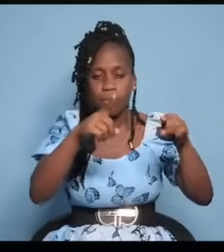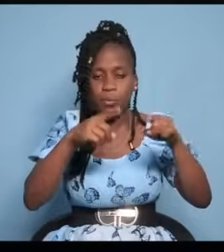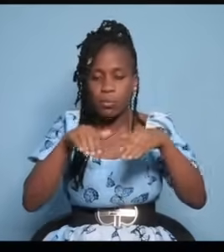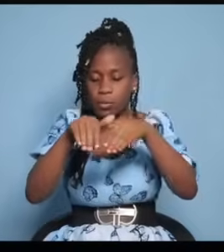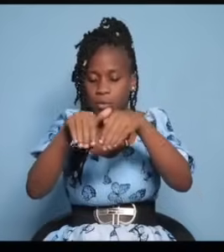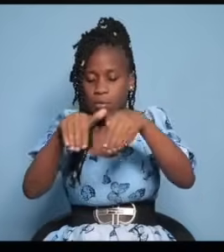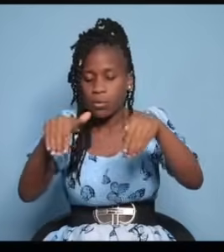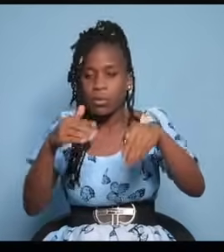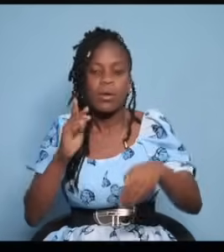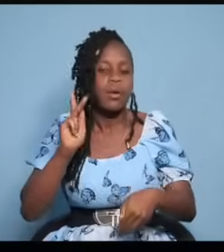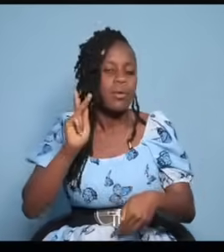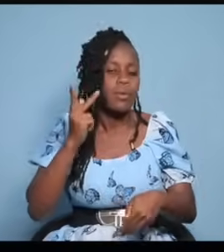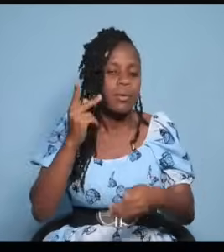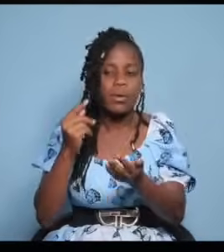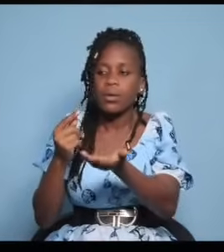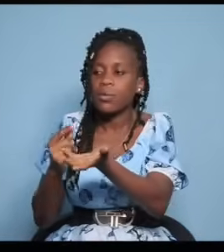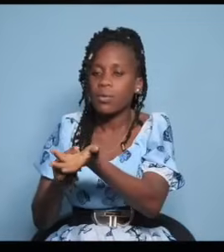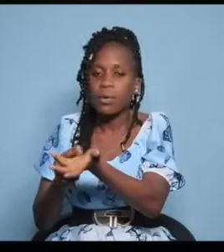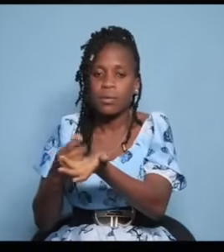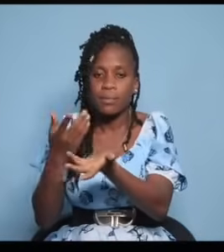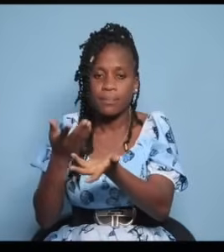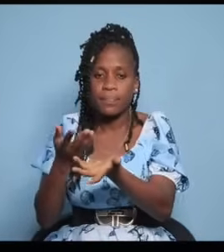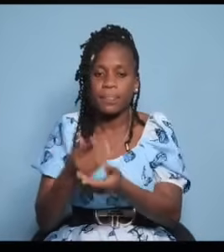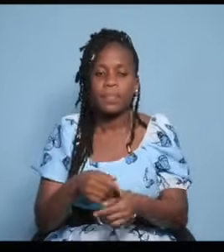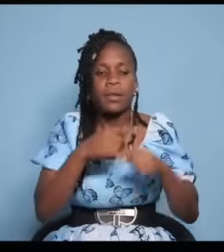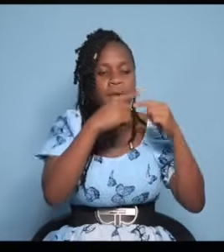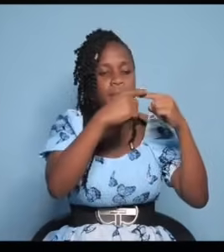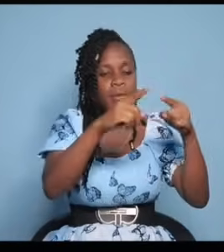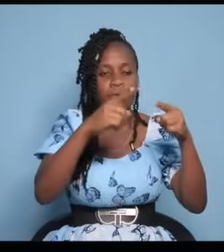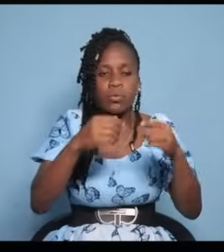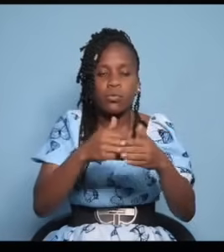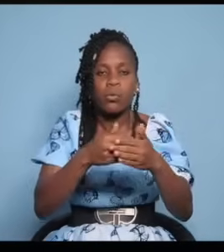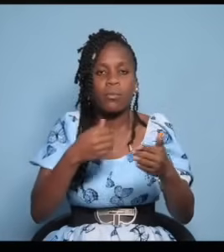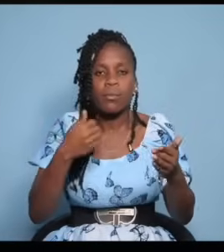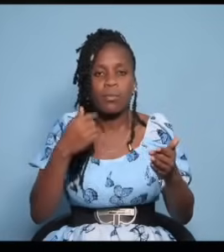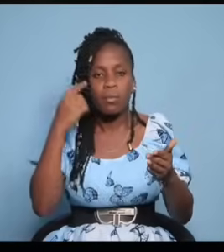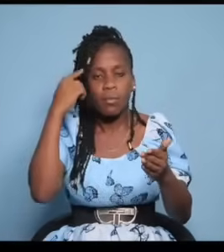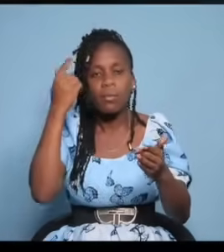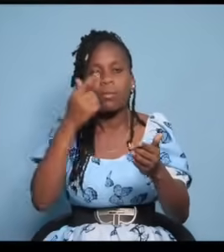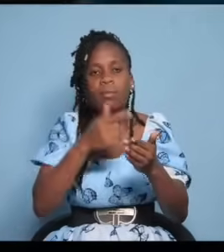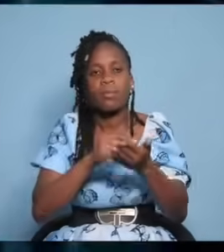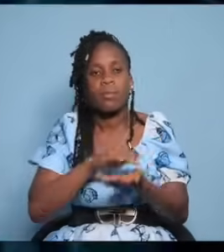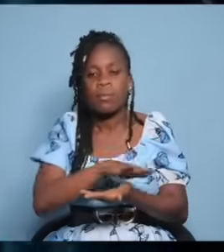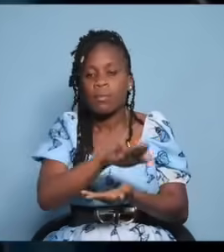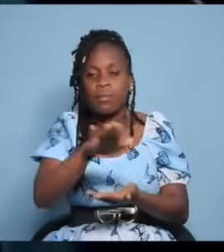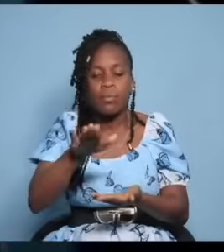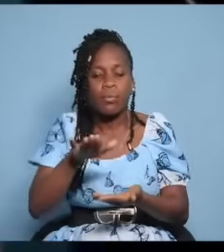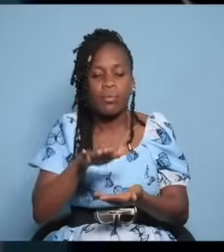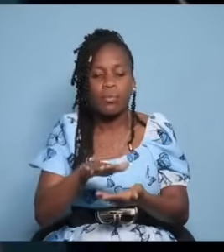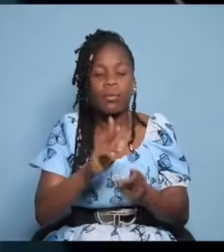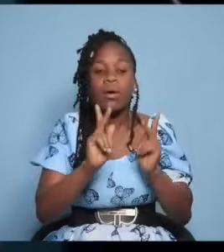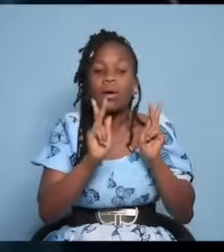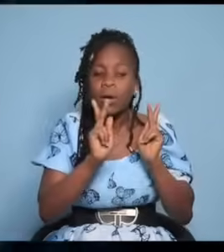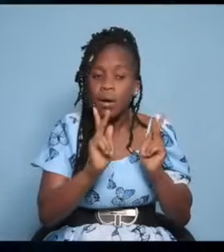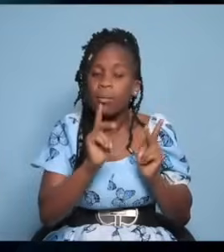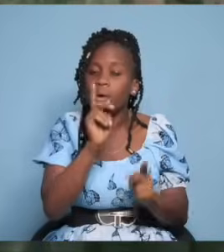Kenya Uganda. Misitu kwa maana kwamba walikuwa wamechukua eneo ambalo kama waasi itakuwa rahisi kufanya